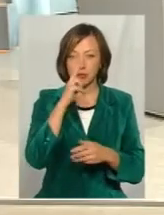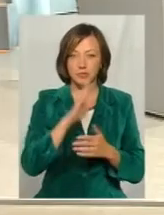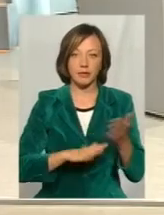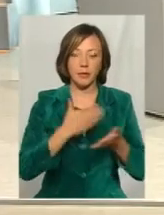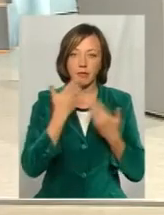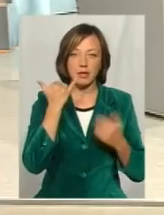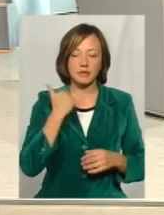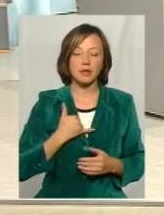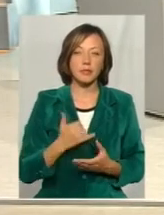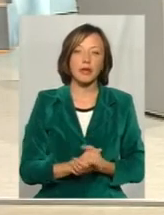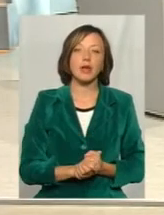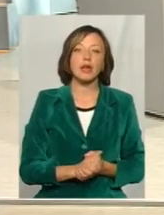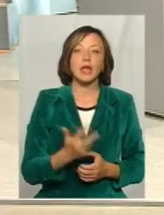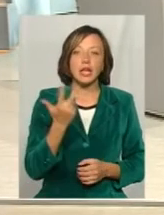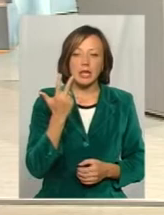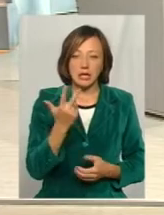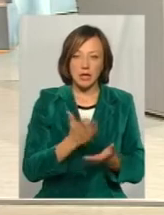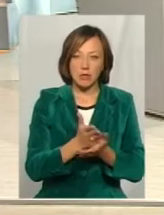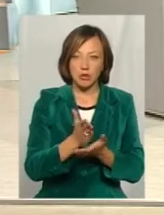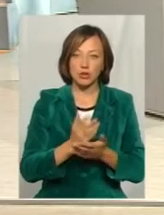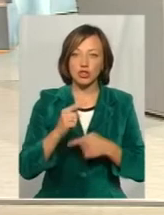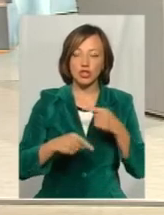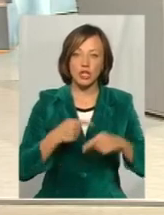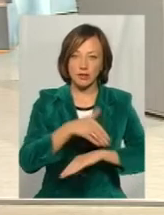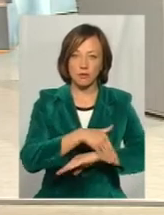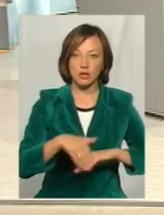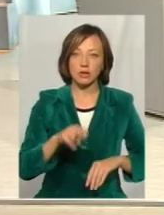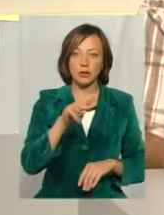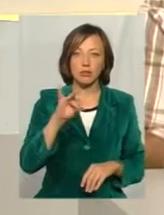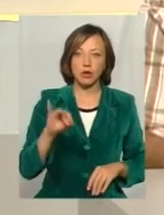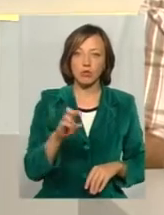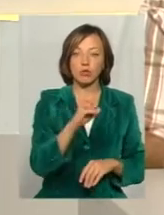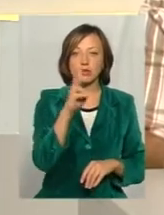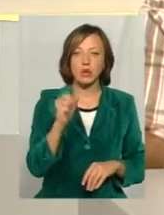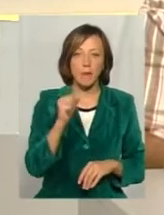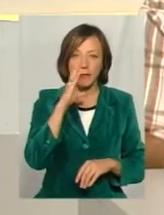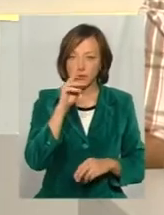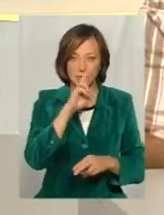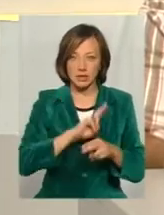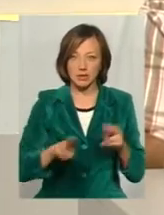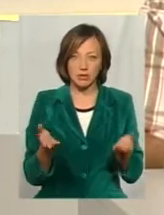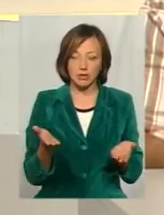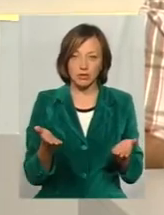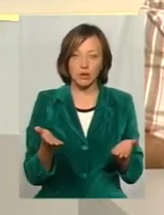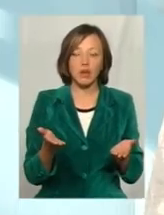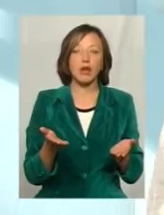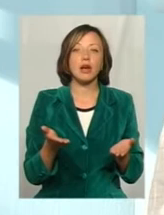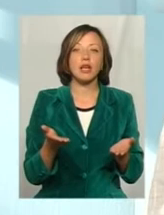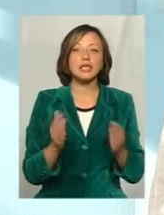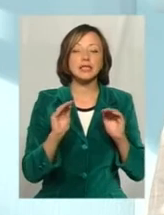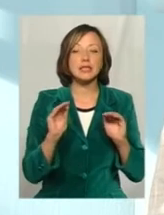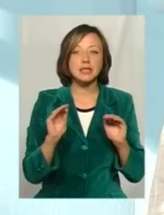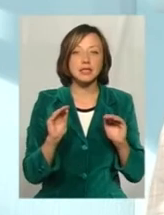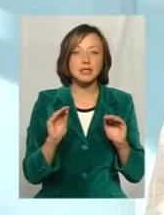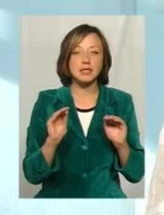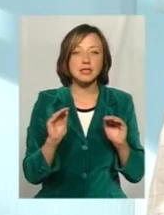перепрошую. 3 маршрути через Прибузьку говорили, і це буде малогабаритне, скажімо. Так. Тобто маршрутки не зникнуть нікуди, виходить так? Ні,